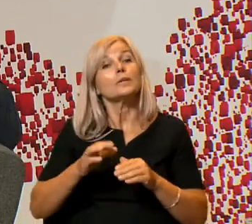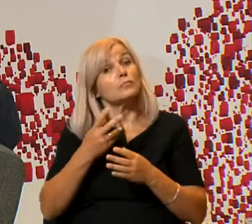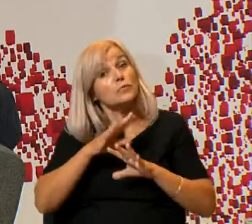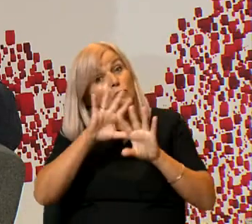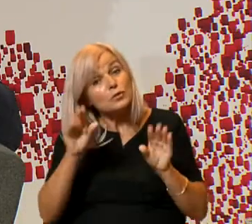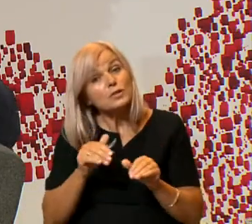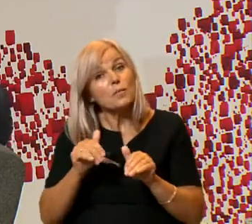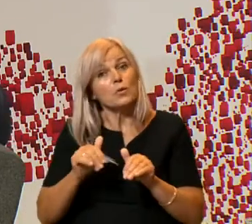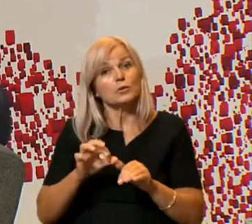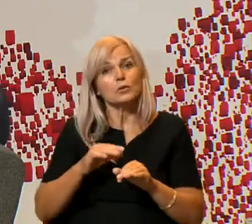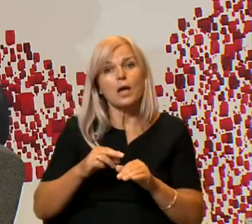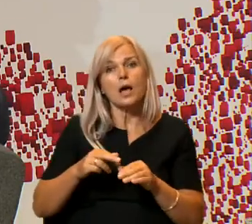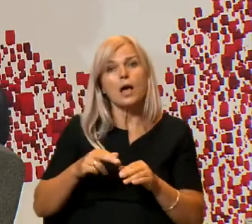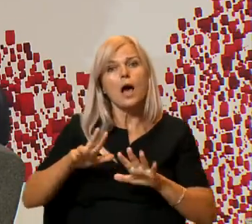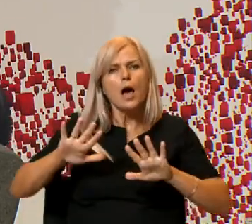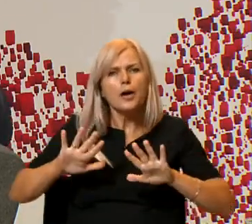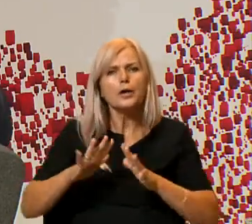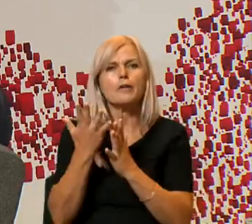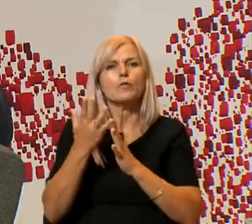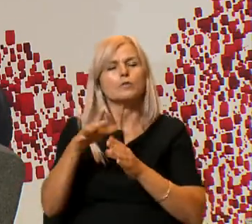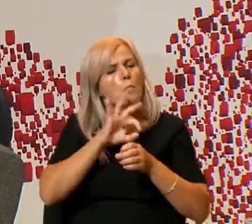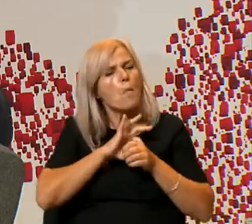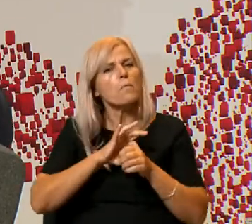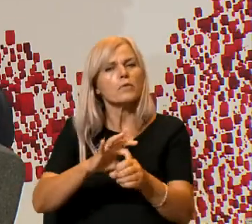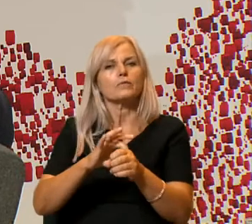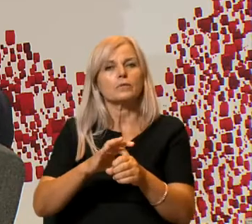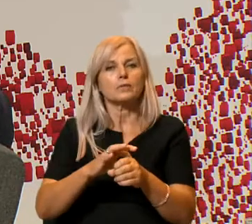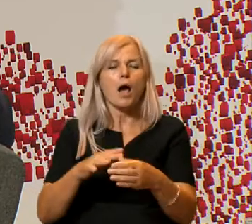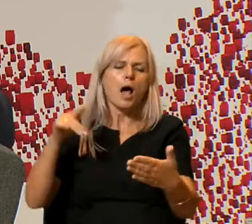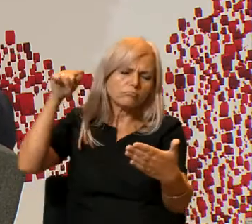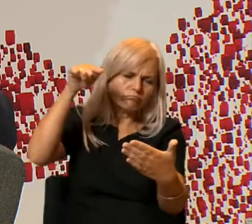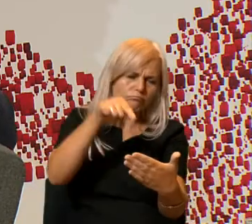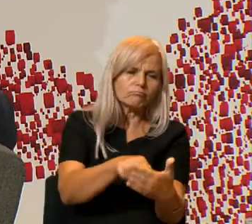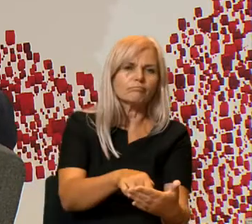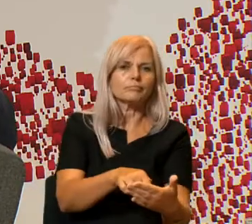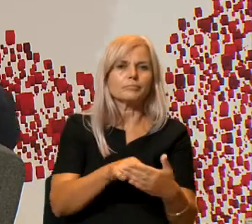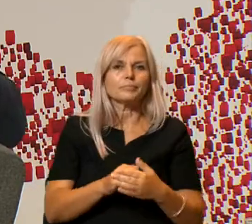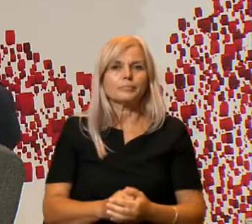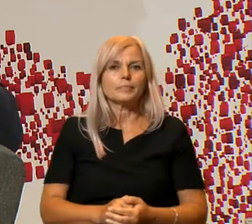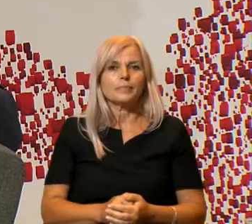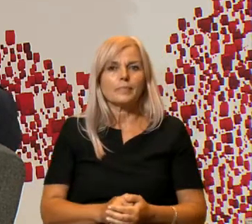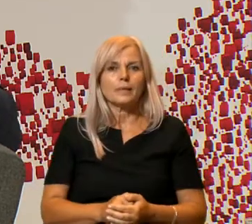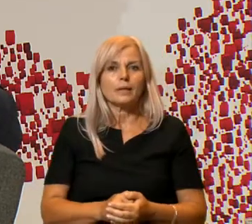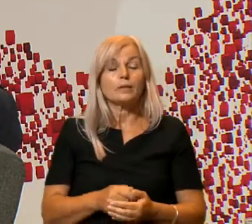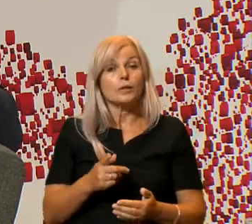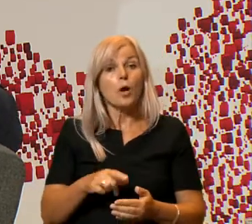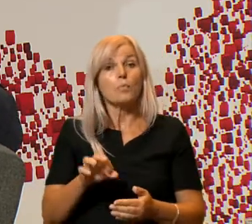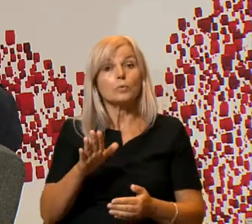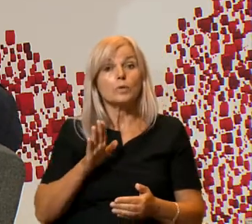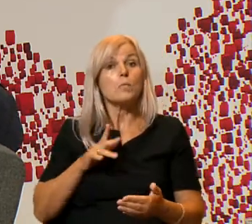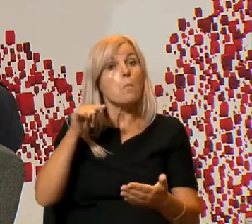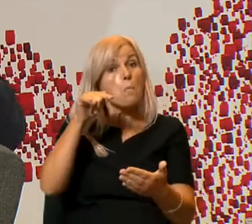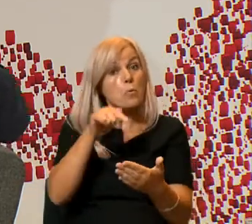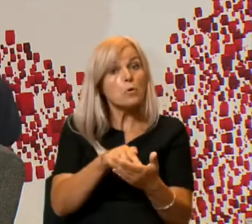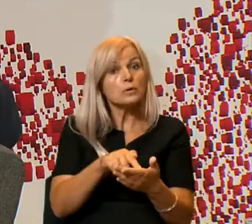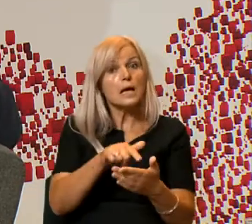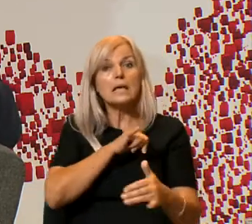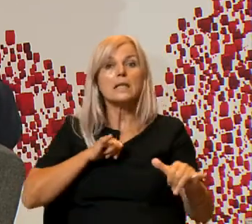żeby te rewolucje poprowadzić do fascynującego punktu. Niewątpliwie takim punktem była też